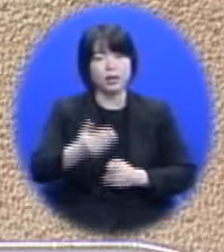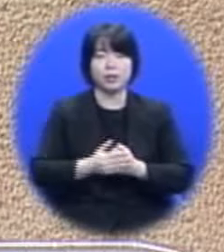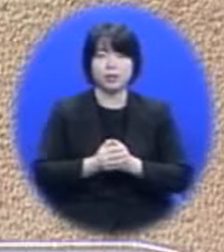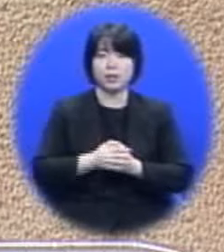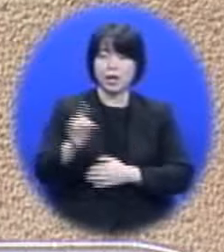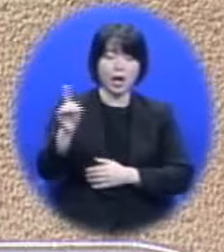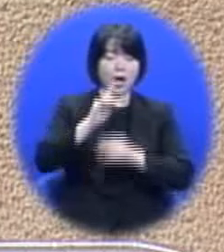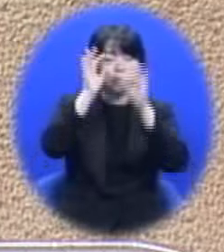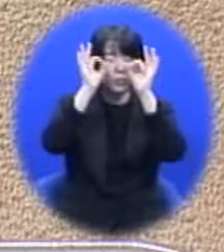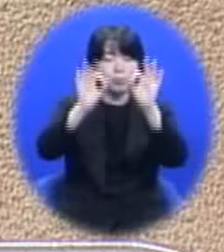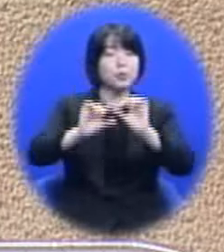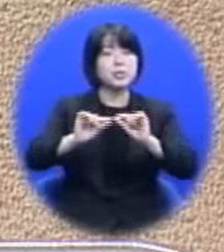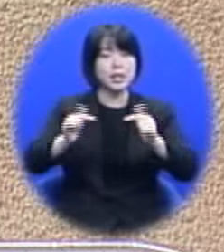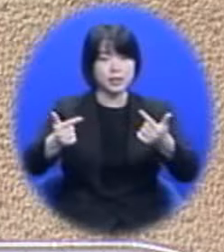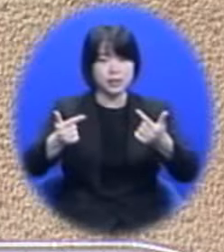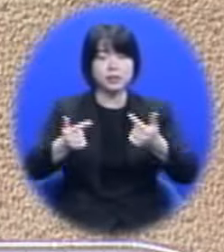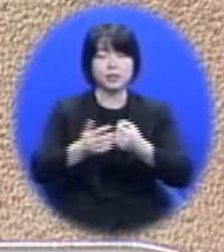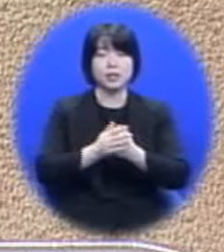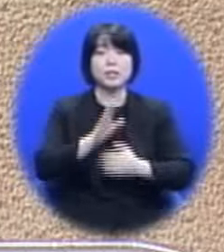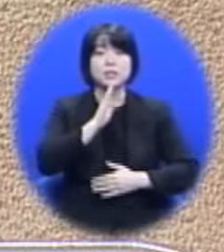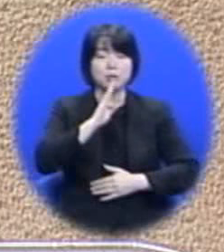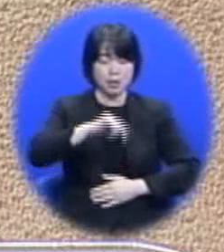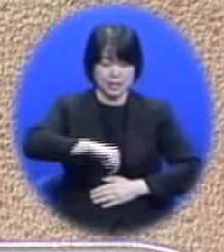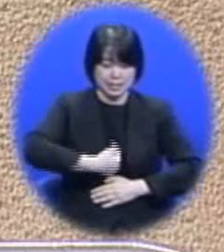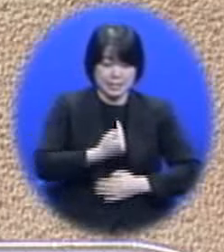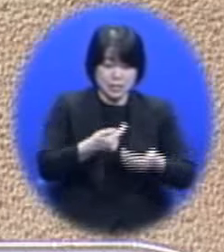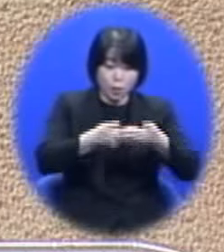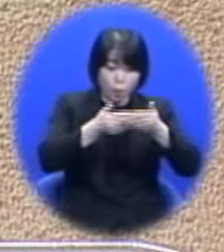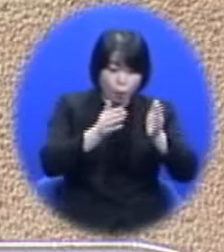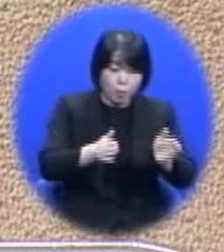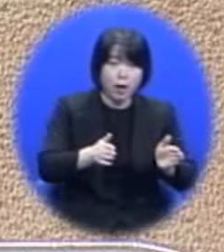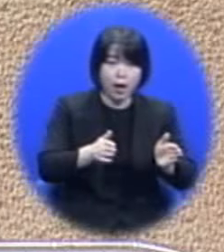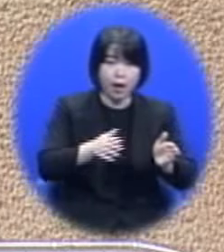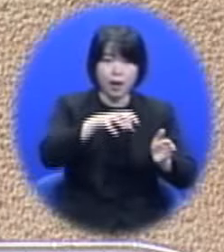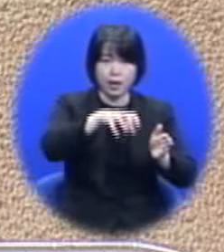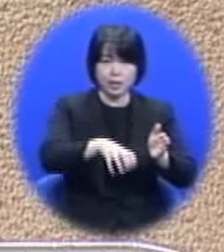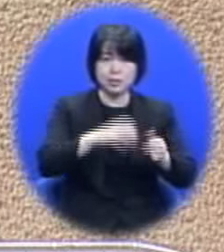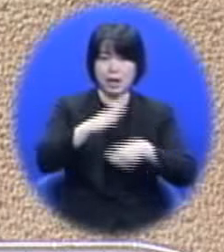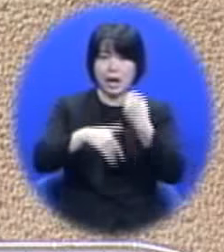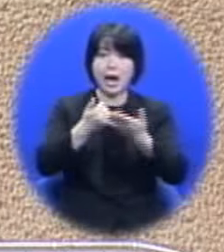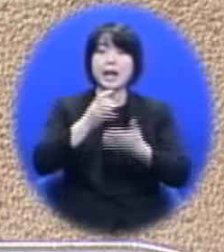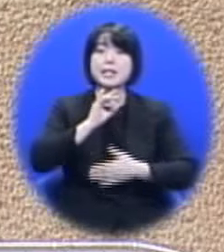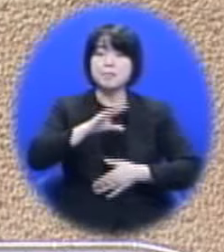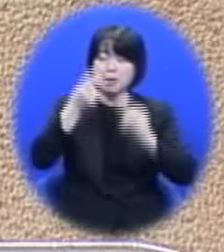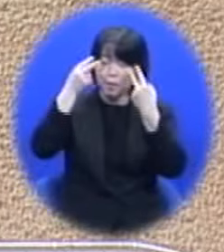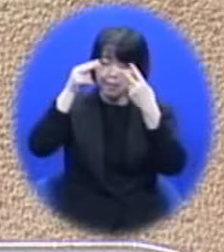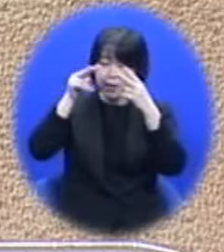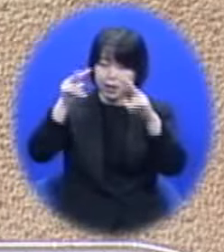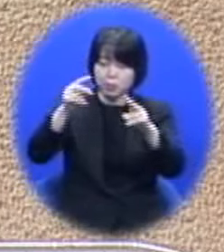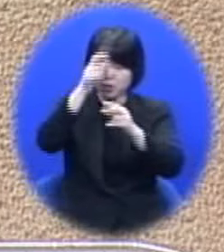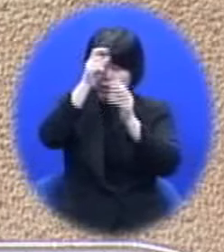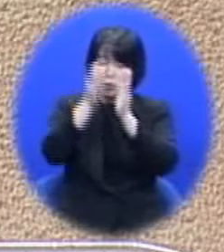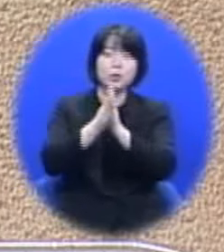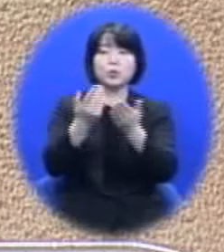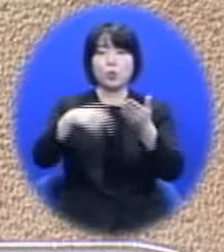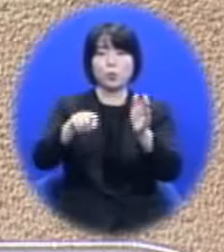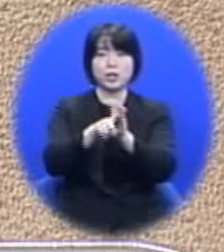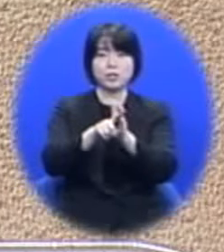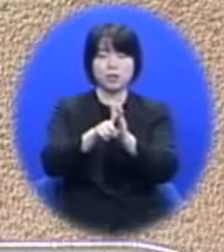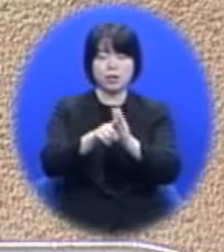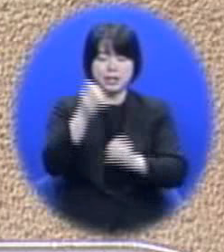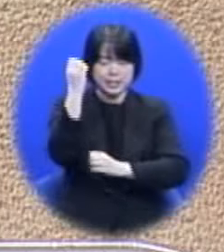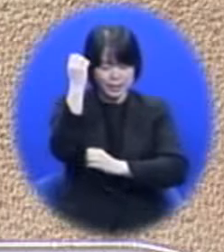아무도 보지 않는 정말 골방에서 하나님만 바라보고 기도하려면 기본적으로 하나님을